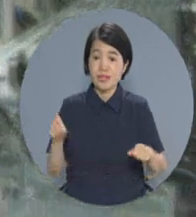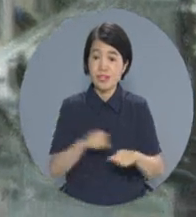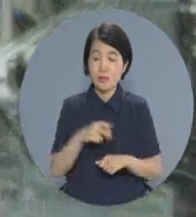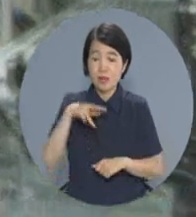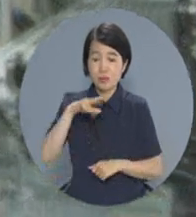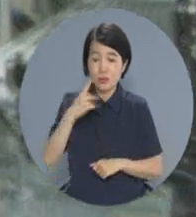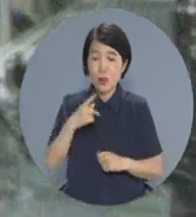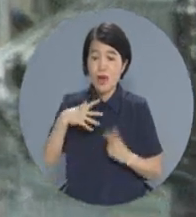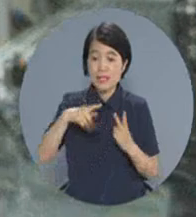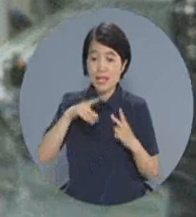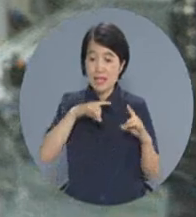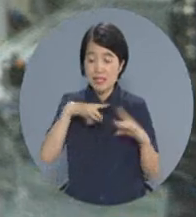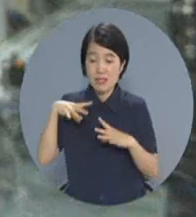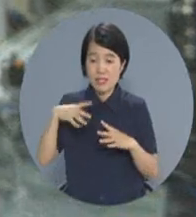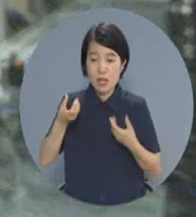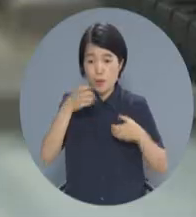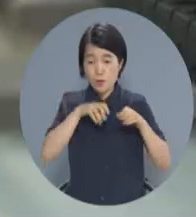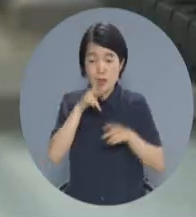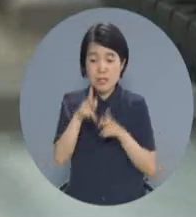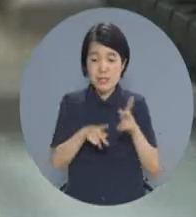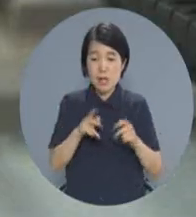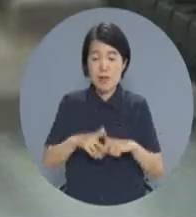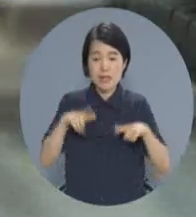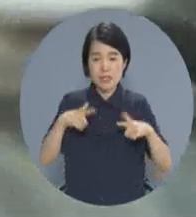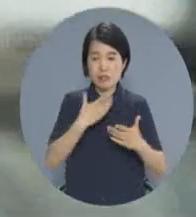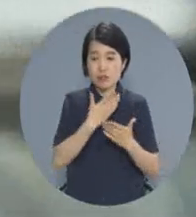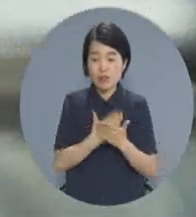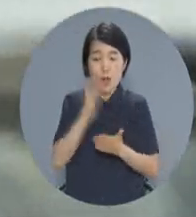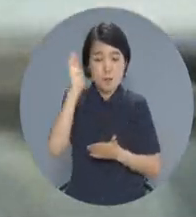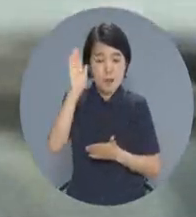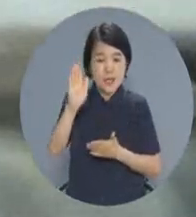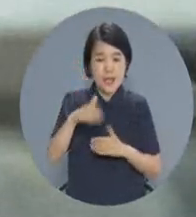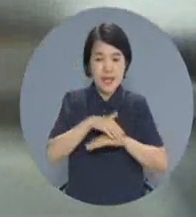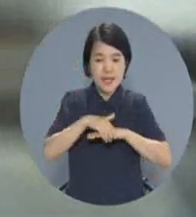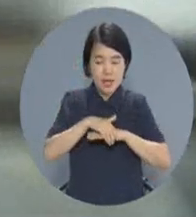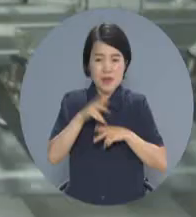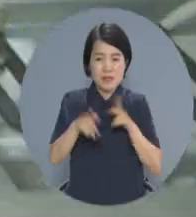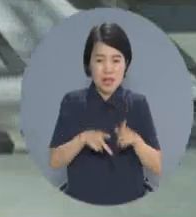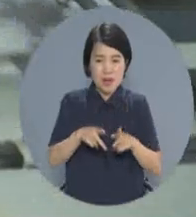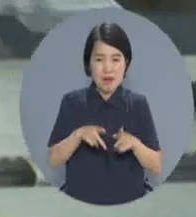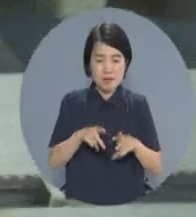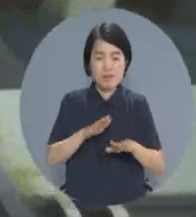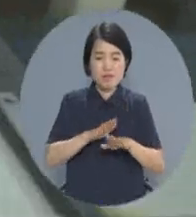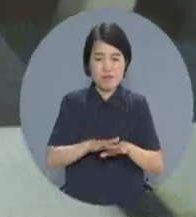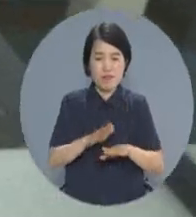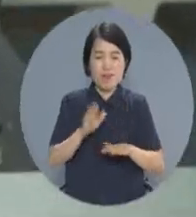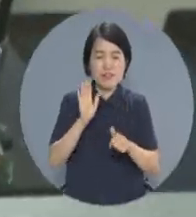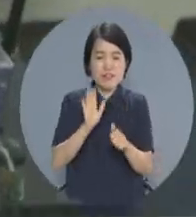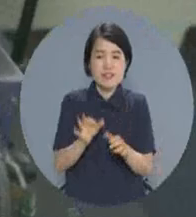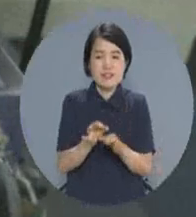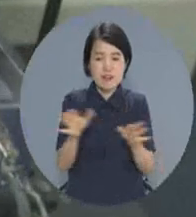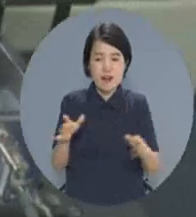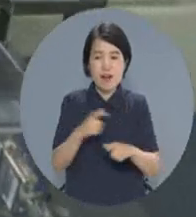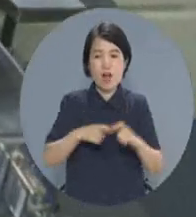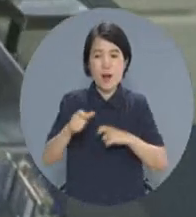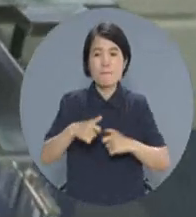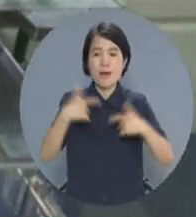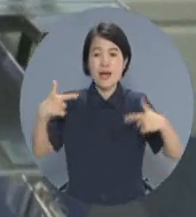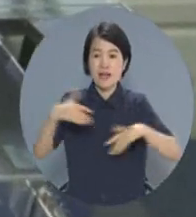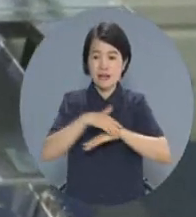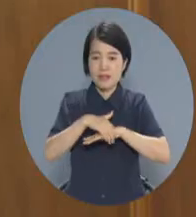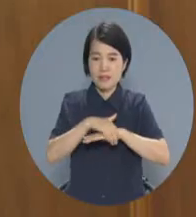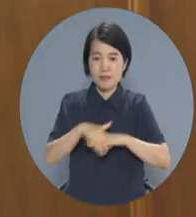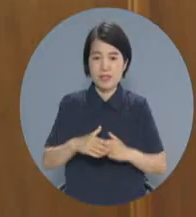수소와 2차전지 소재 부품 산업이 지역의 핵심 미래 전략 산업이 될 것으로 보고 지원을 더욱 확대해 나갈 계획이라고